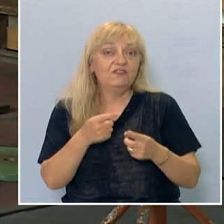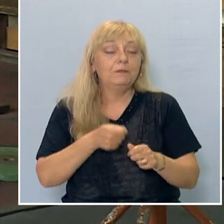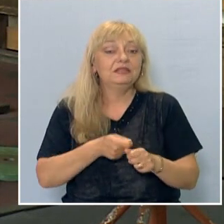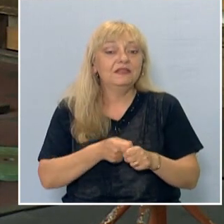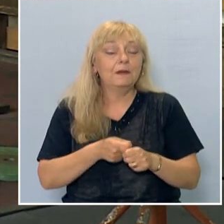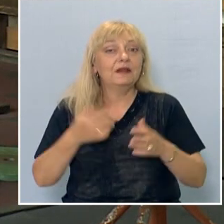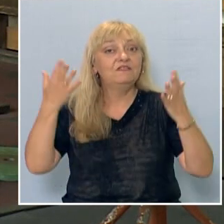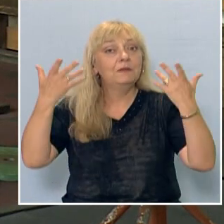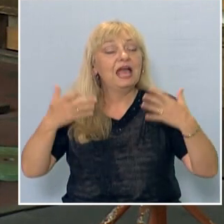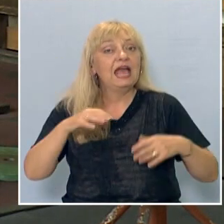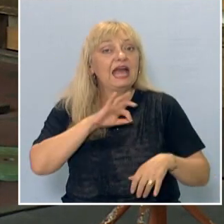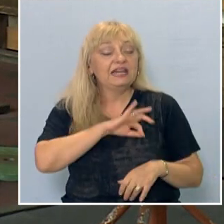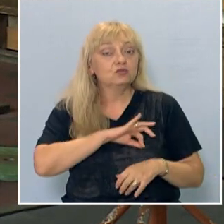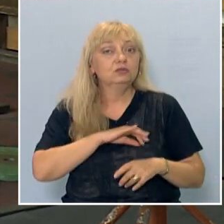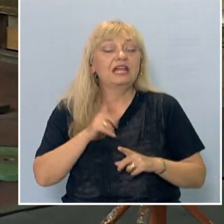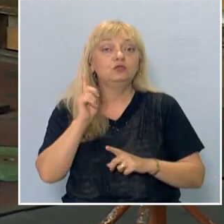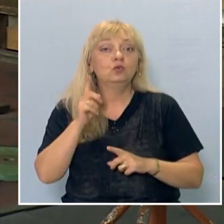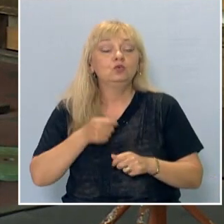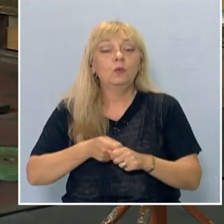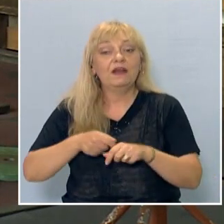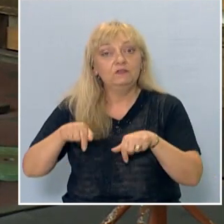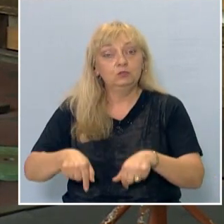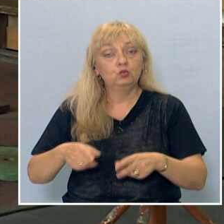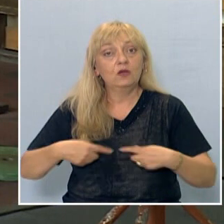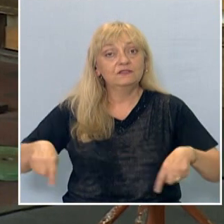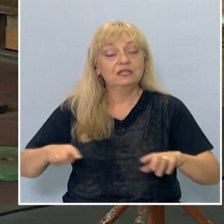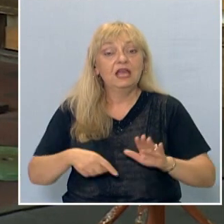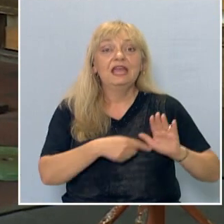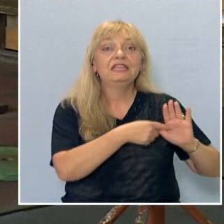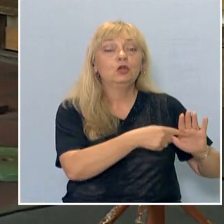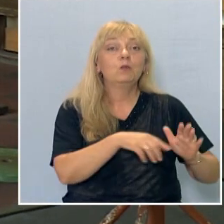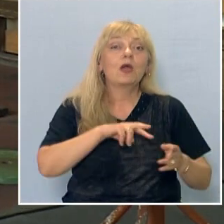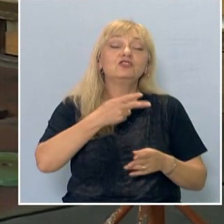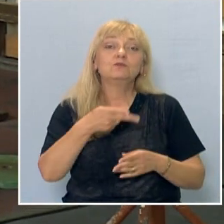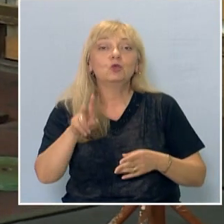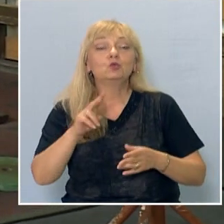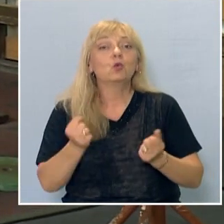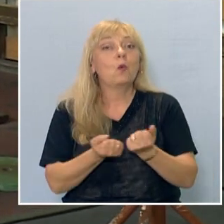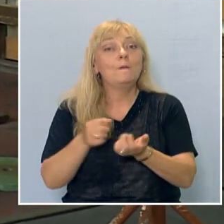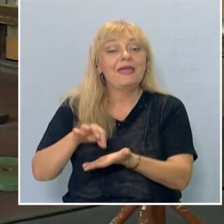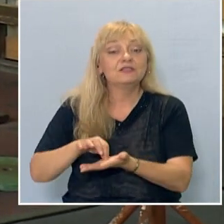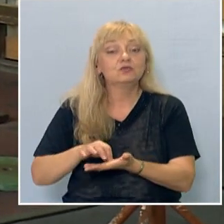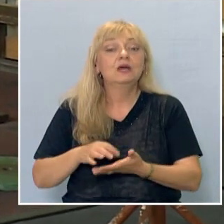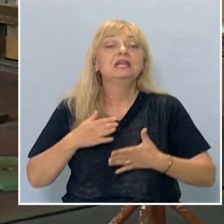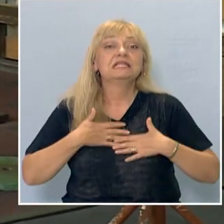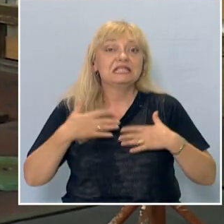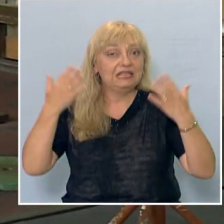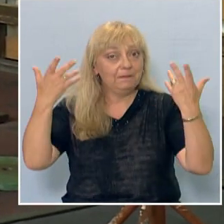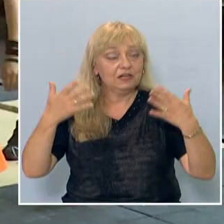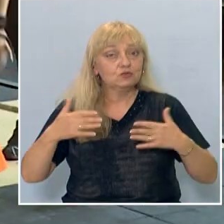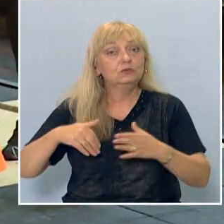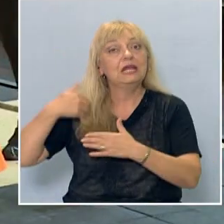резултатите, които правим тук в залата и да ги покажем на друго място, За да можеш да имаме резултати за